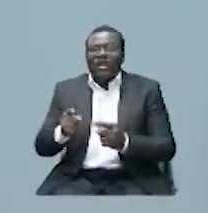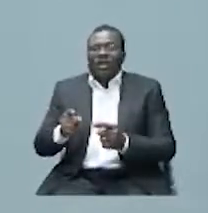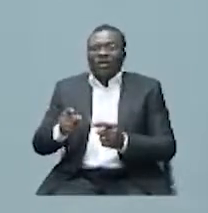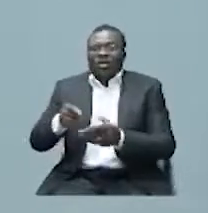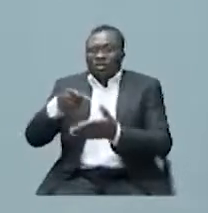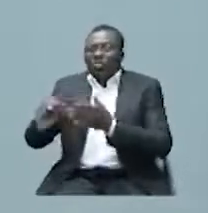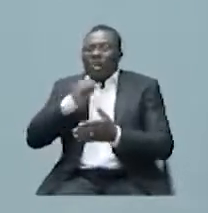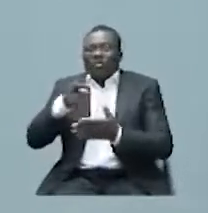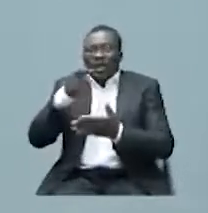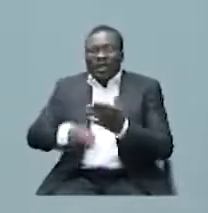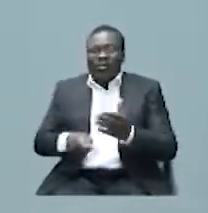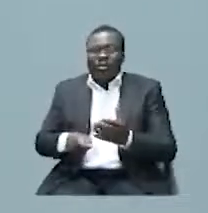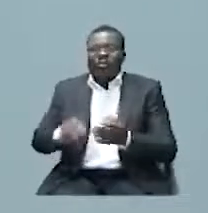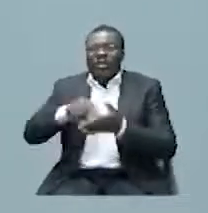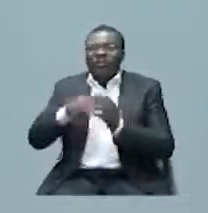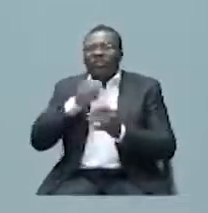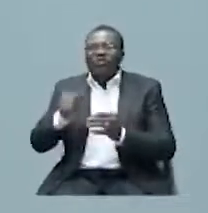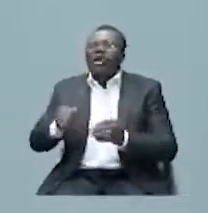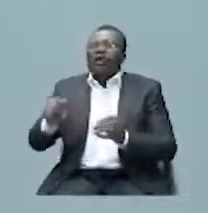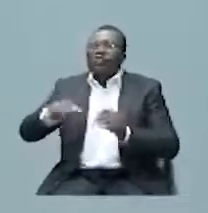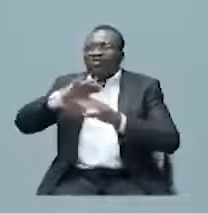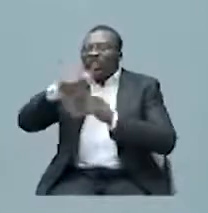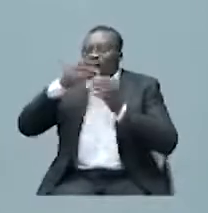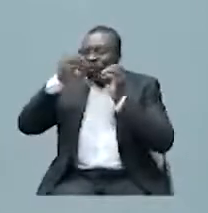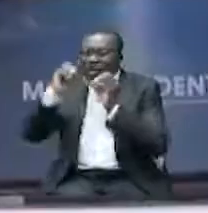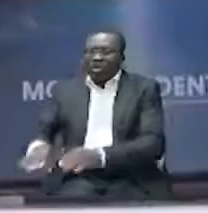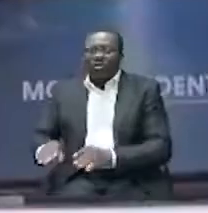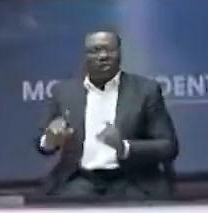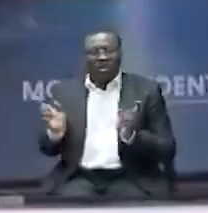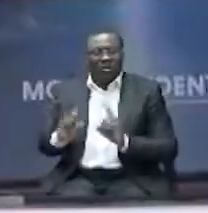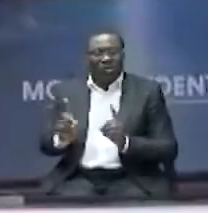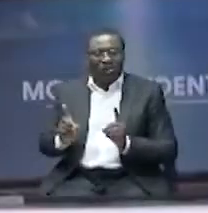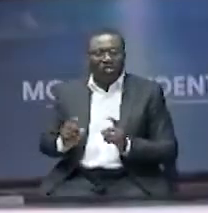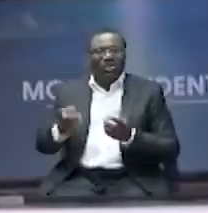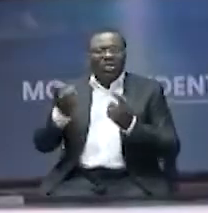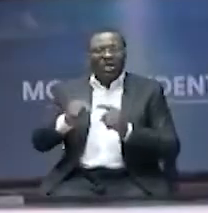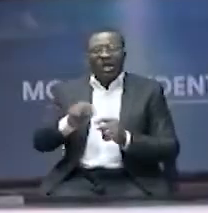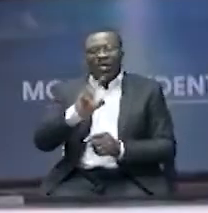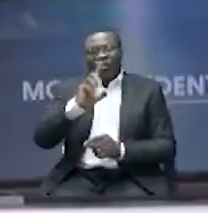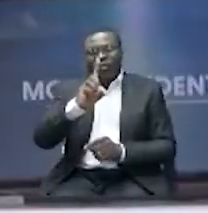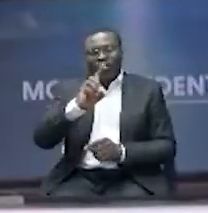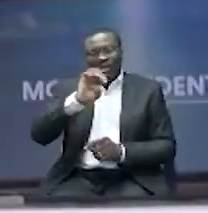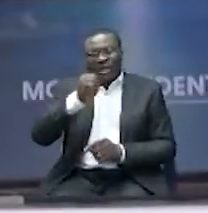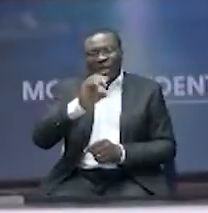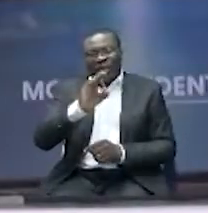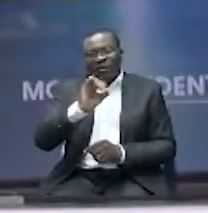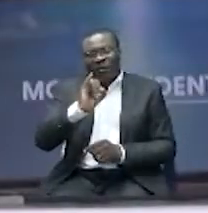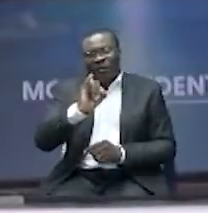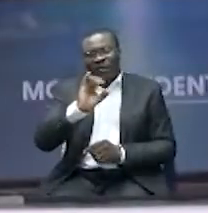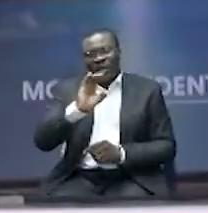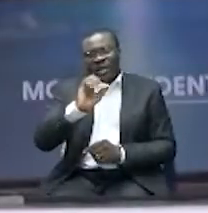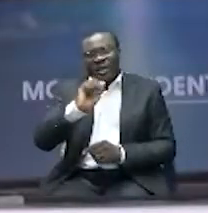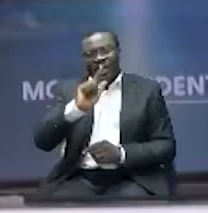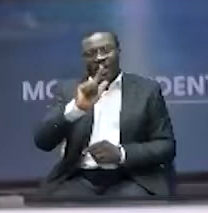dire qu'on renonce à tout, surtout. Quand vous défiscalisez un secteur dans